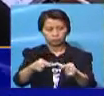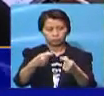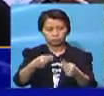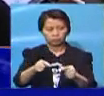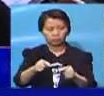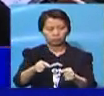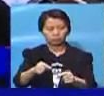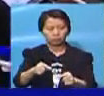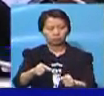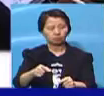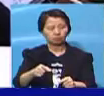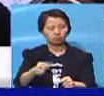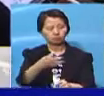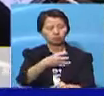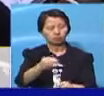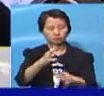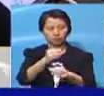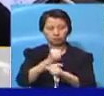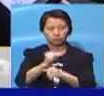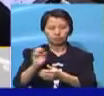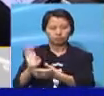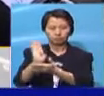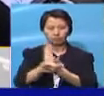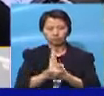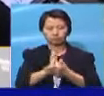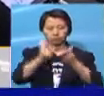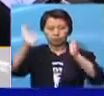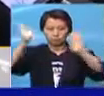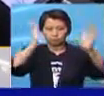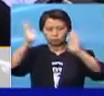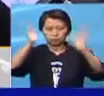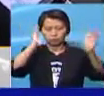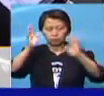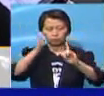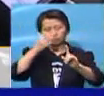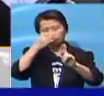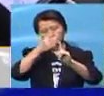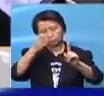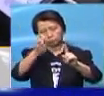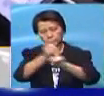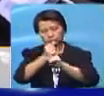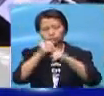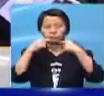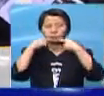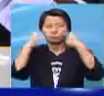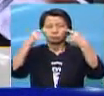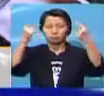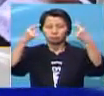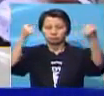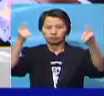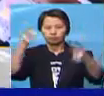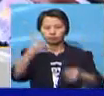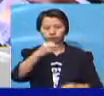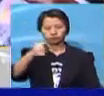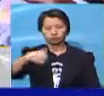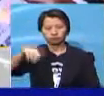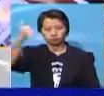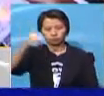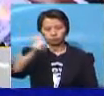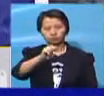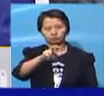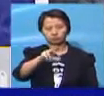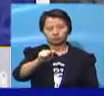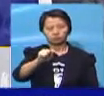persilatan dan dapat membantu negara kita mencapai kejayaan juara SEA Games